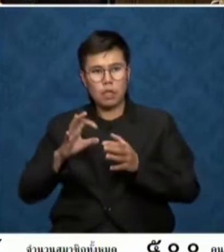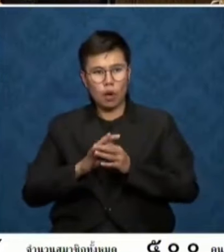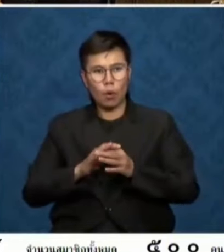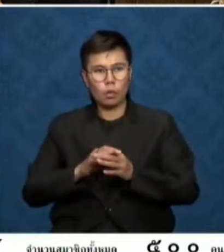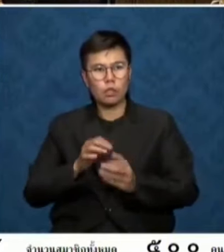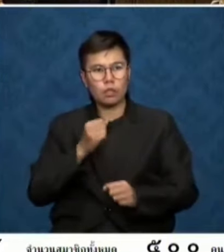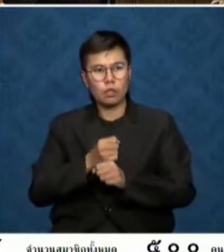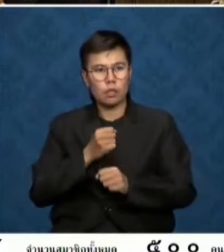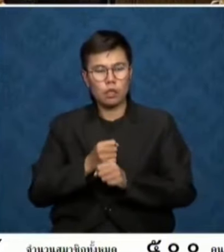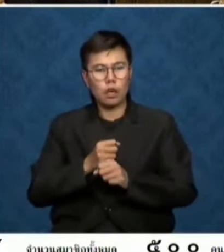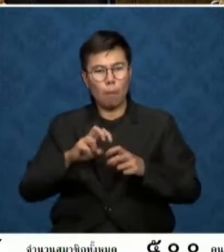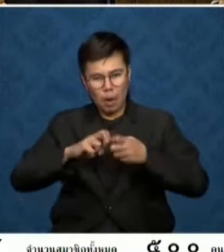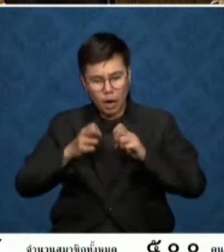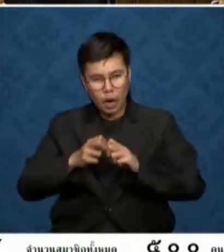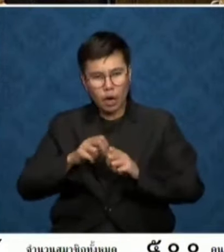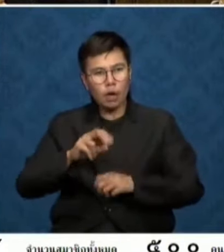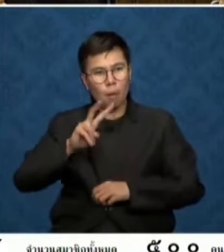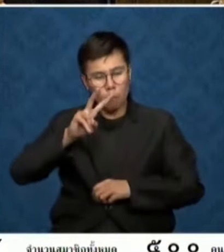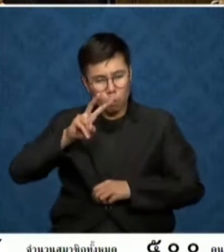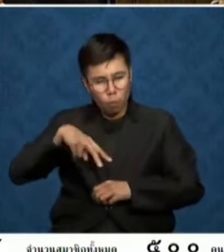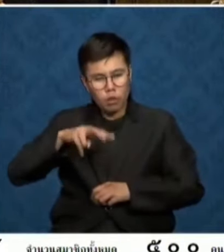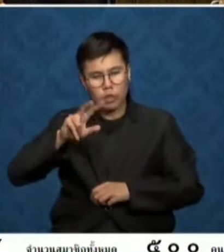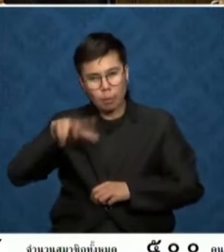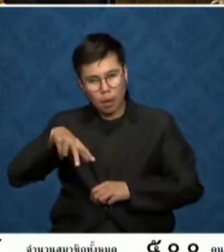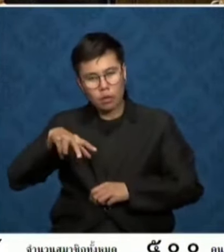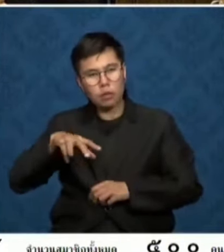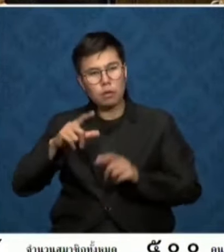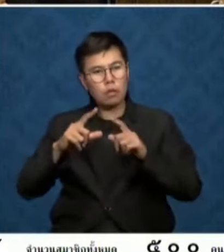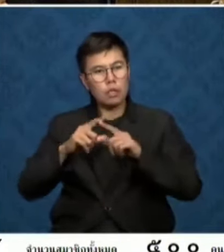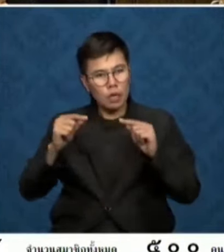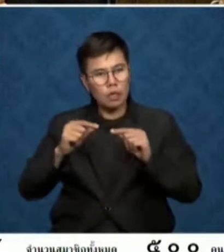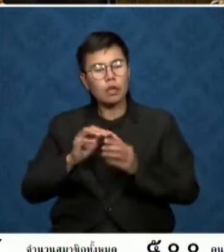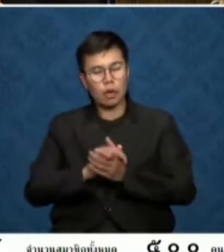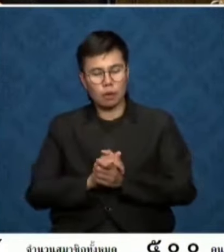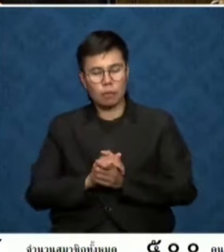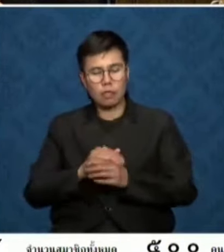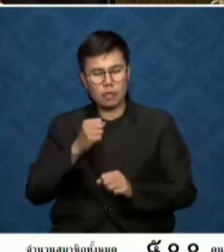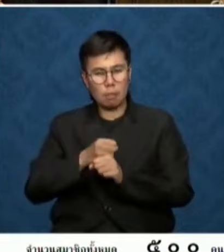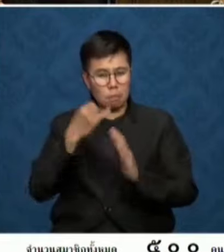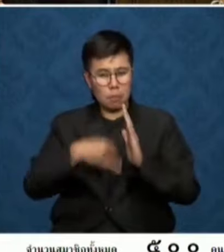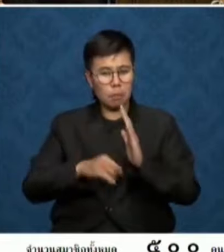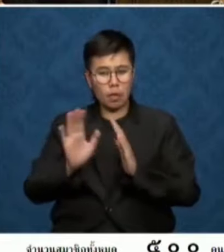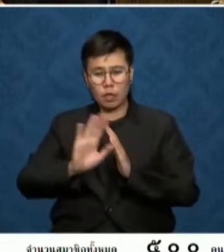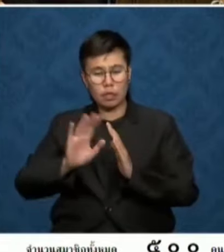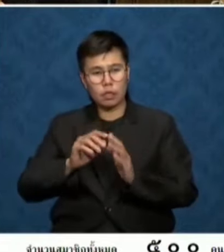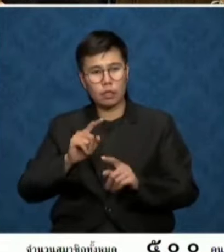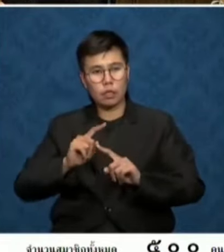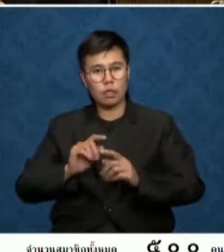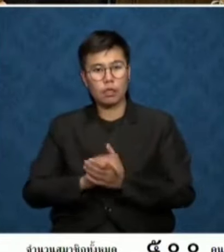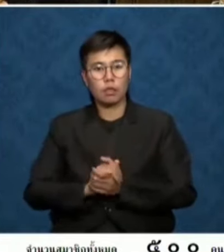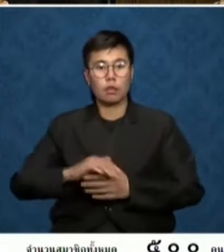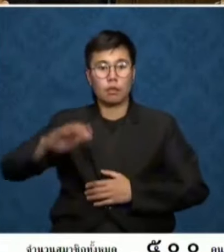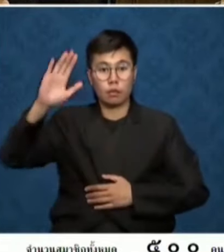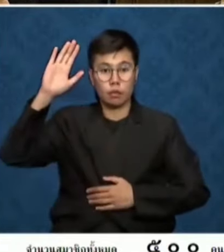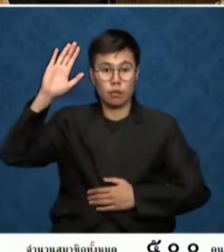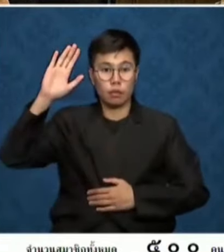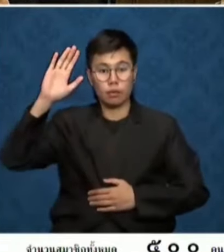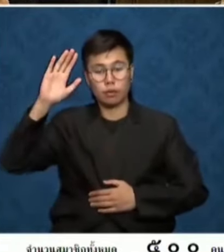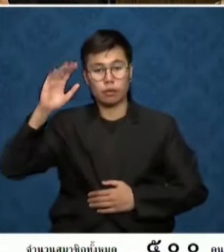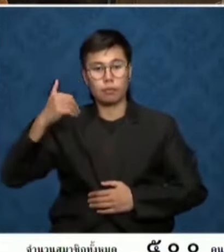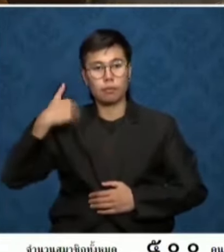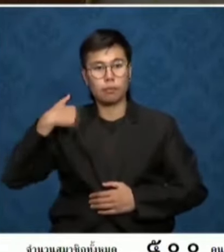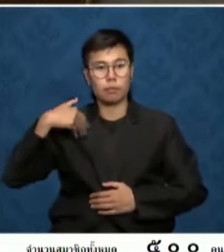เป็นพันสองพันคดีนะครับที่เขาไม่ได้ทำความผิดตรงนี้เลยแต่ถูกกระบวนการที่ผิดปกติ ท่านประธานคะ แบบนี้ครับ ท่